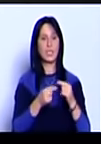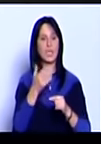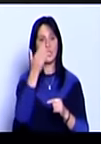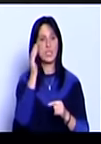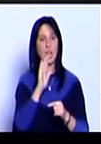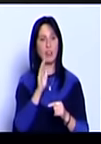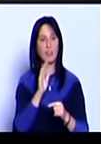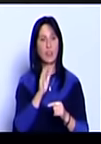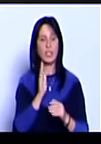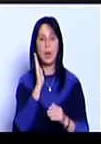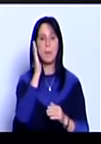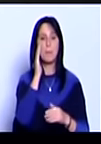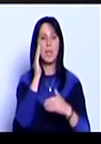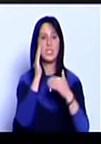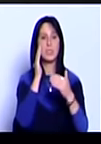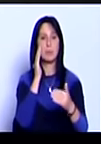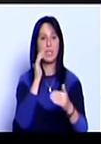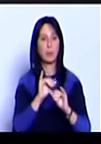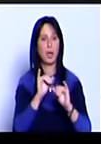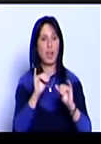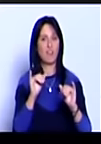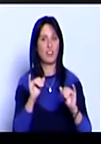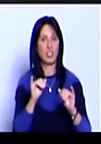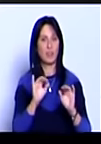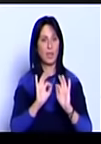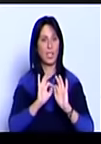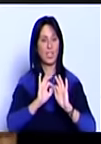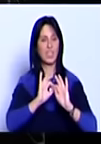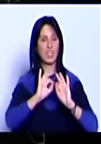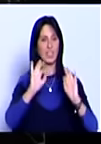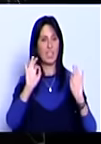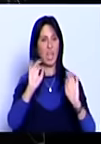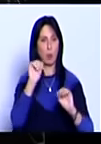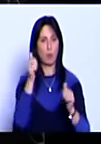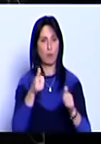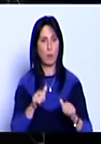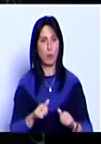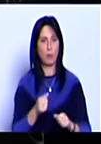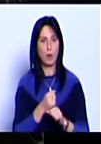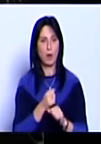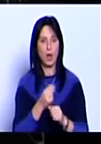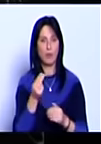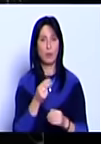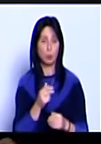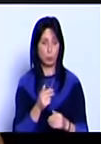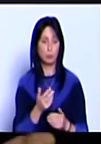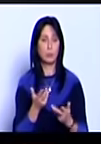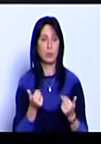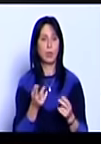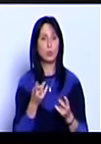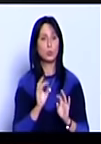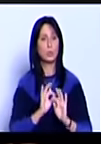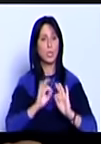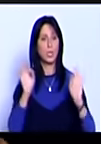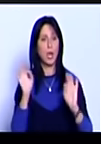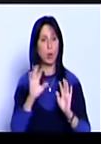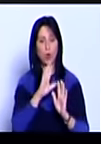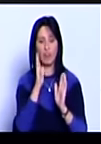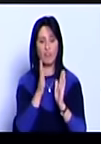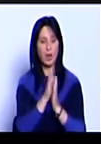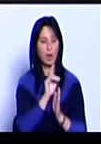მაგრამ არც პერსპექტივა პროგრესის და განვითარების გავიწყდება. არც იდეალური ფორმულა დახატეთ მოკლედ. დიახო, ყოველთვის ვისწრაფით, ხო, რაღაცა იდეალური სკენ,